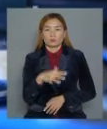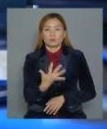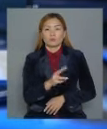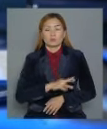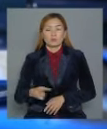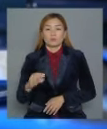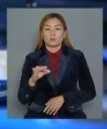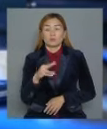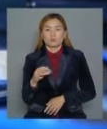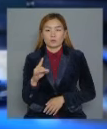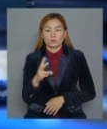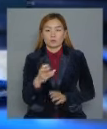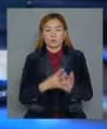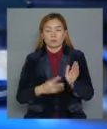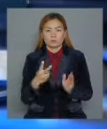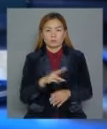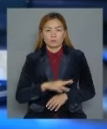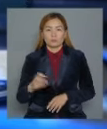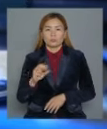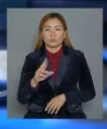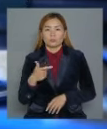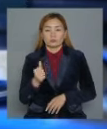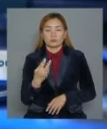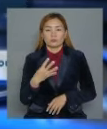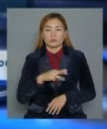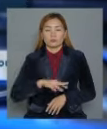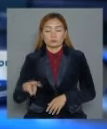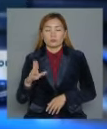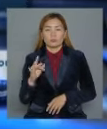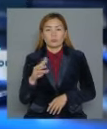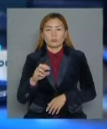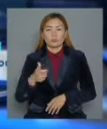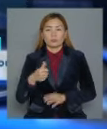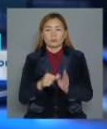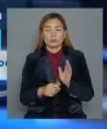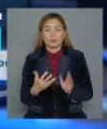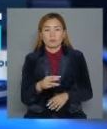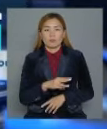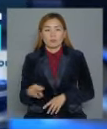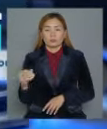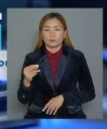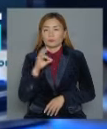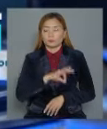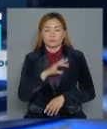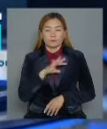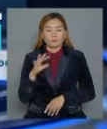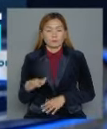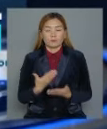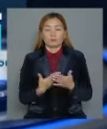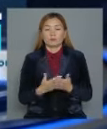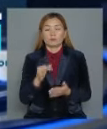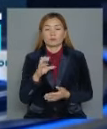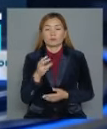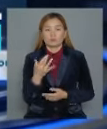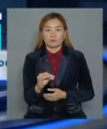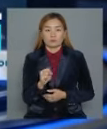миллион. Индер 292 миллион. Қызылқоға 40 миллион. Құрманғазыда 65 миллион теңге игерілмеген. Ең керемет көрсеткіш Исатай